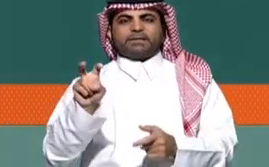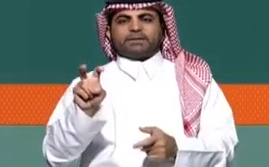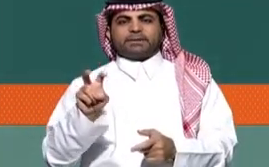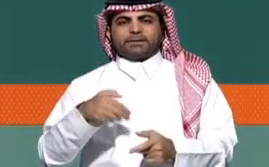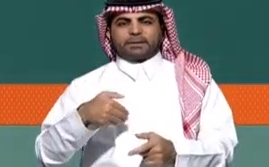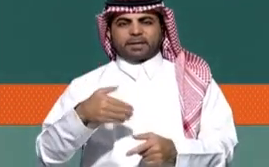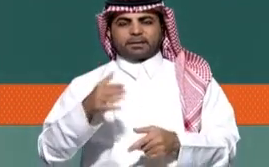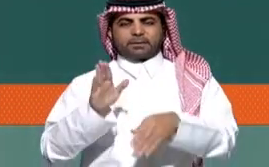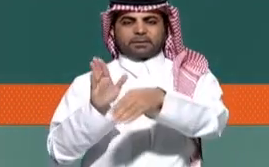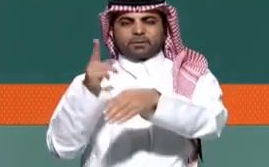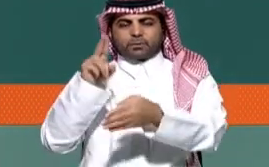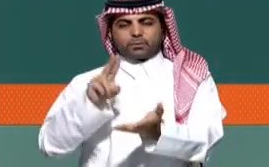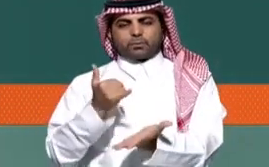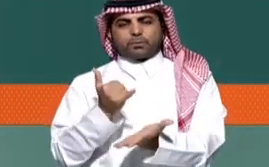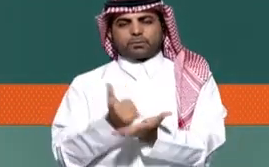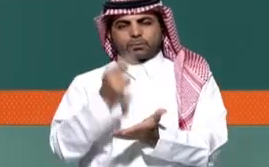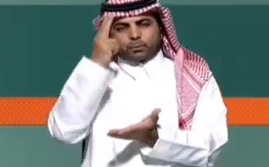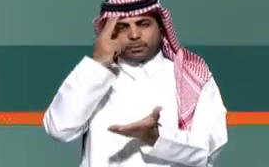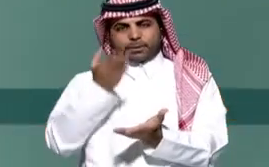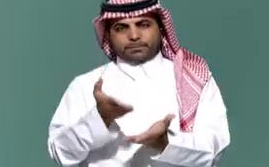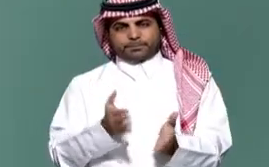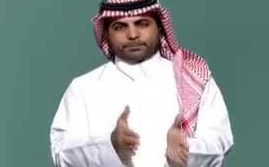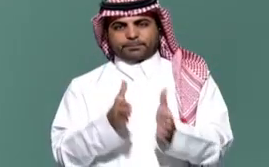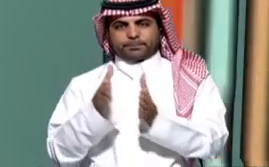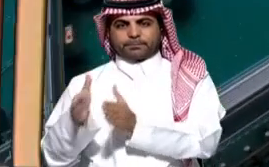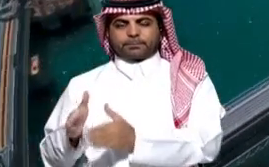الافتراضية التي دعت لها المملكة.